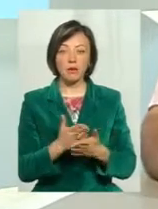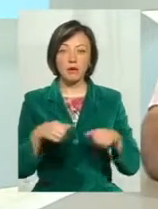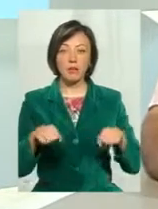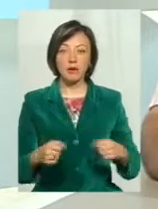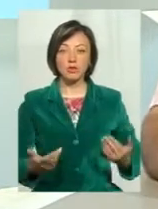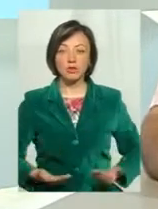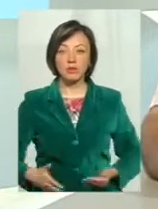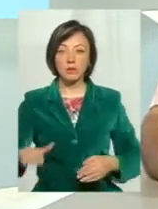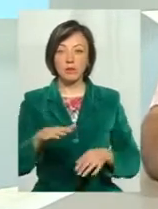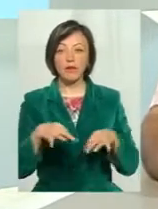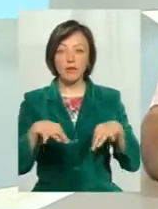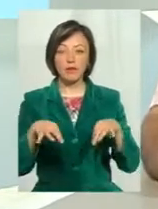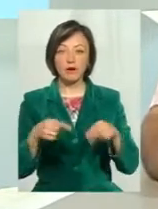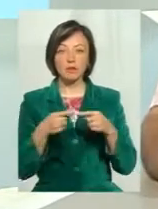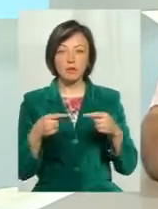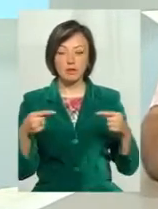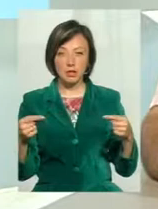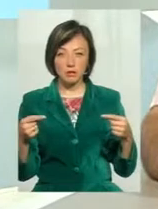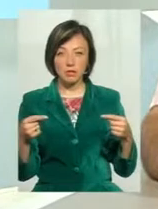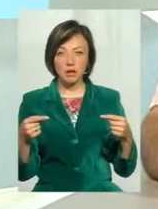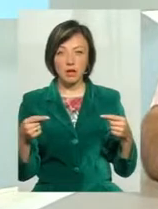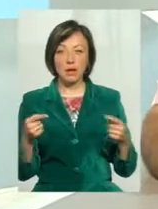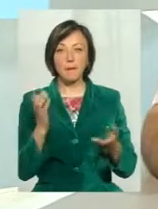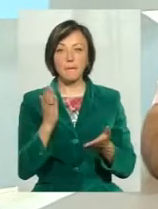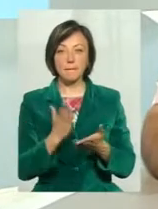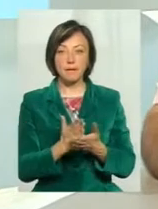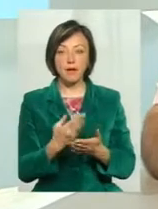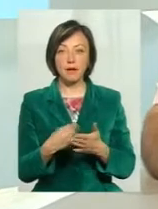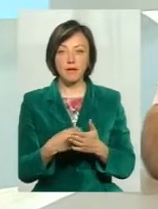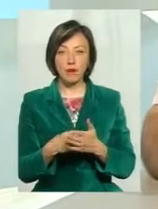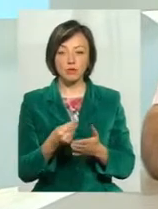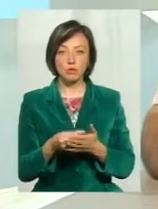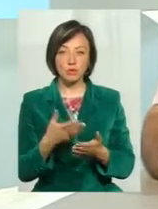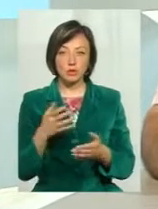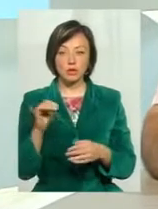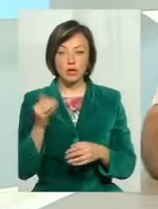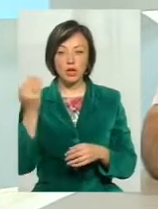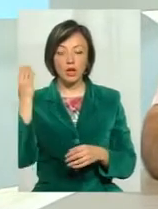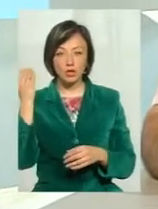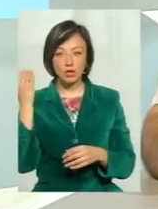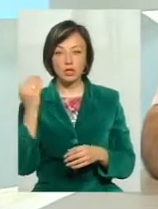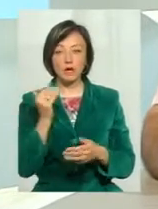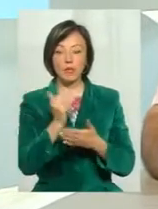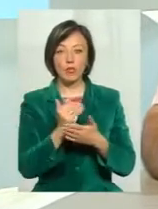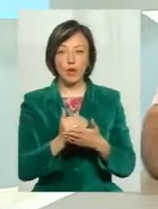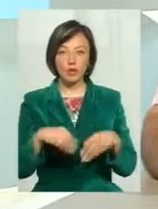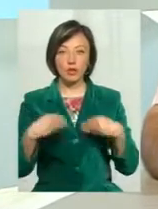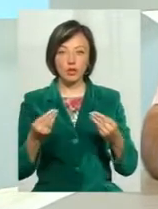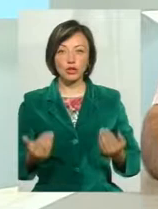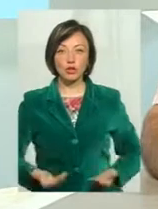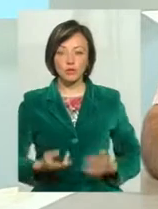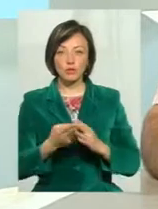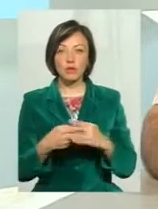житлове приміщення, на транспортний засіб і так інше майно, воно має вартісну оцінку. З раніше діючим порядком надання житлових субсидій